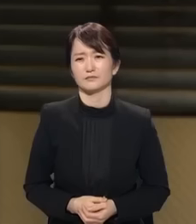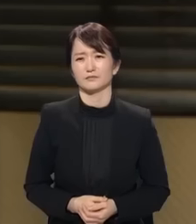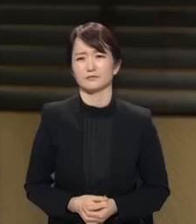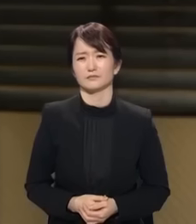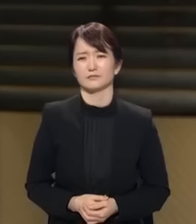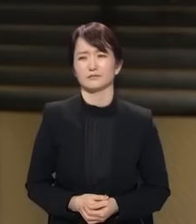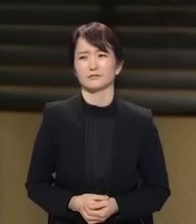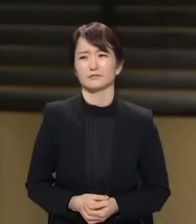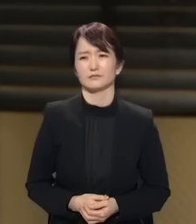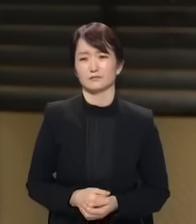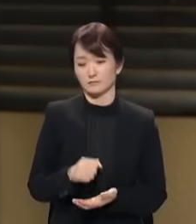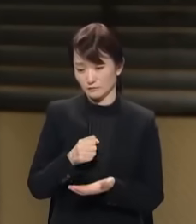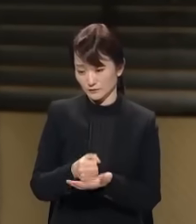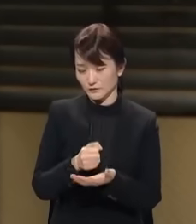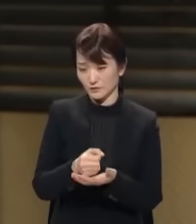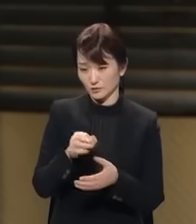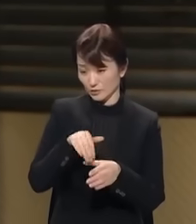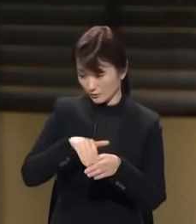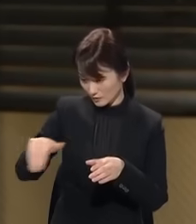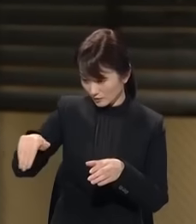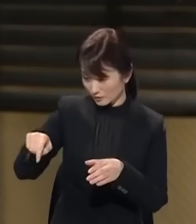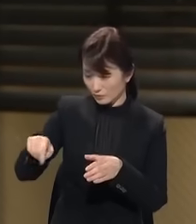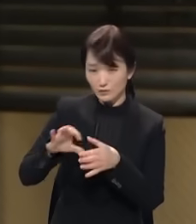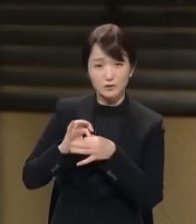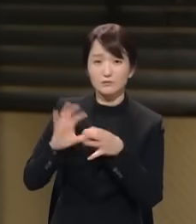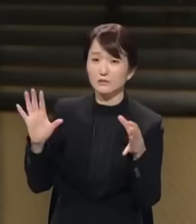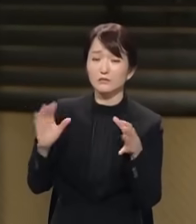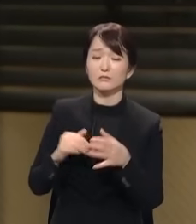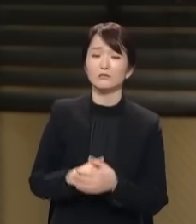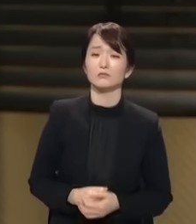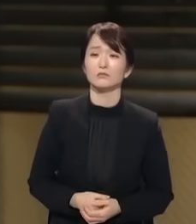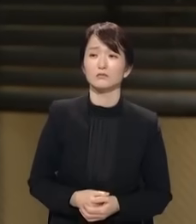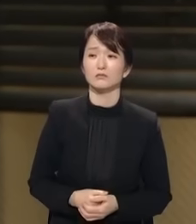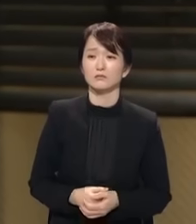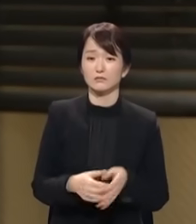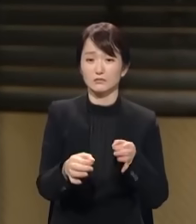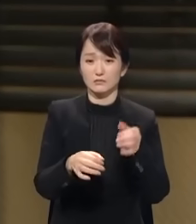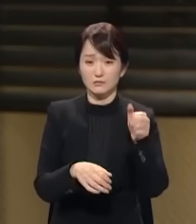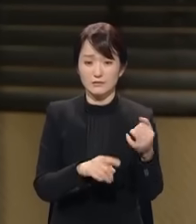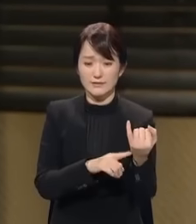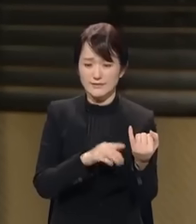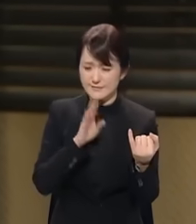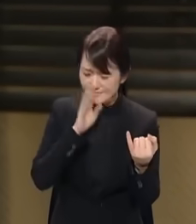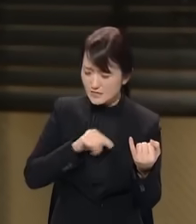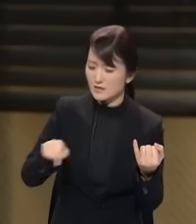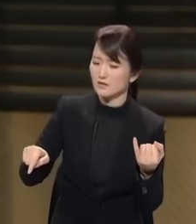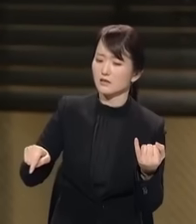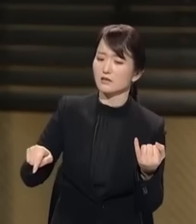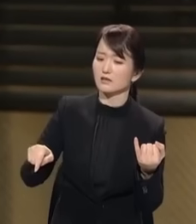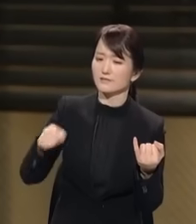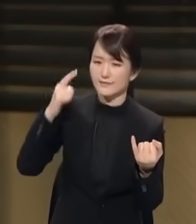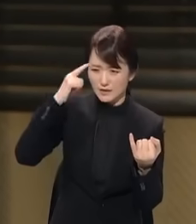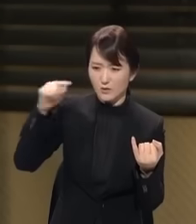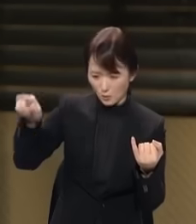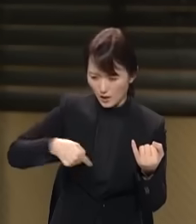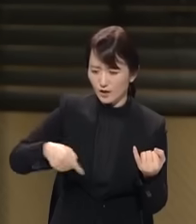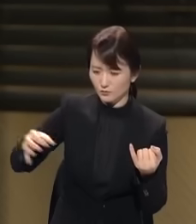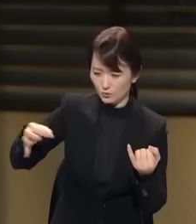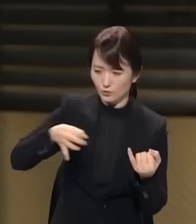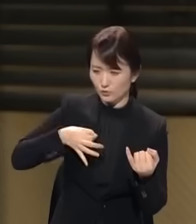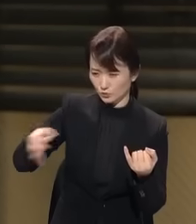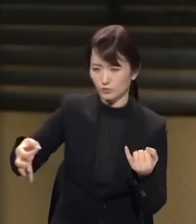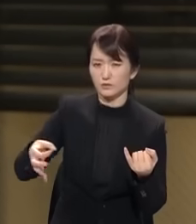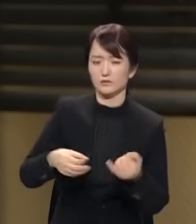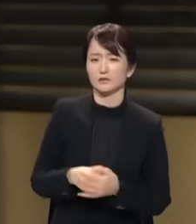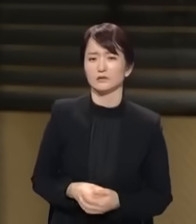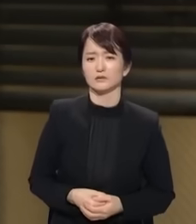아니고 계좌로 주든지 뭐 사실 상관이 없는 얘기인데 이 사장님 입장에서 너무 괘씸해서 아마 그랬던 것 같아요. 임금은 드려야 될